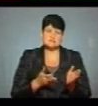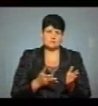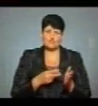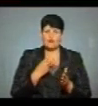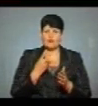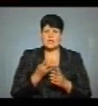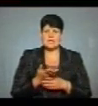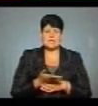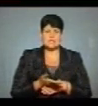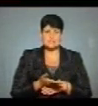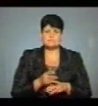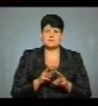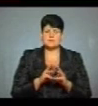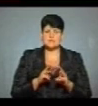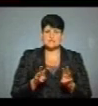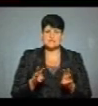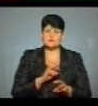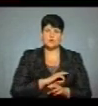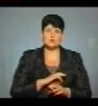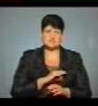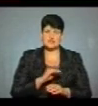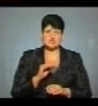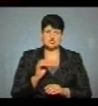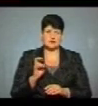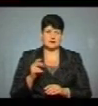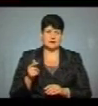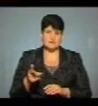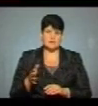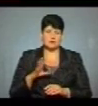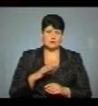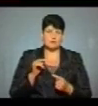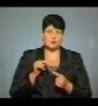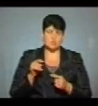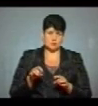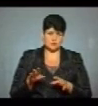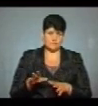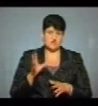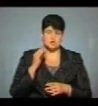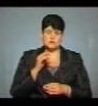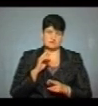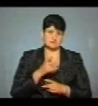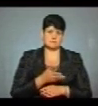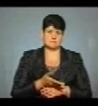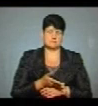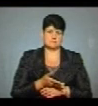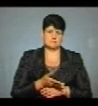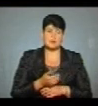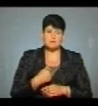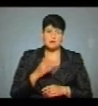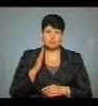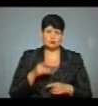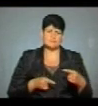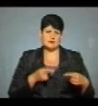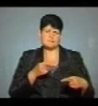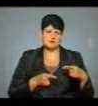вигляді міністерства чомусь юстиції, а не житлово-комунальної, яку було проти тої постанови, вважає, що це не так. Ну, ми будемо